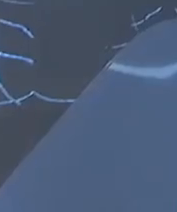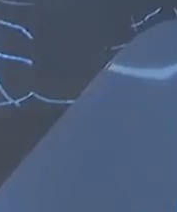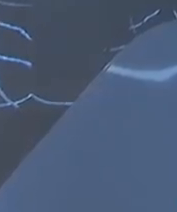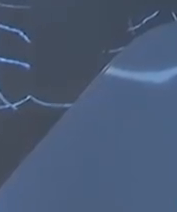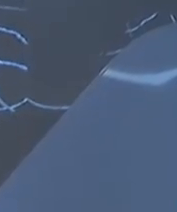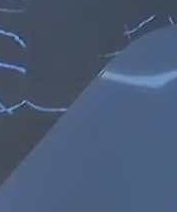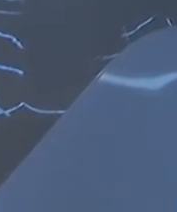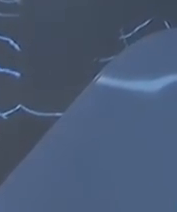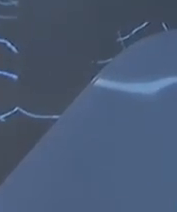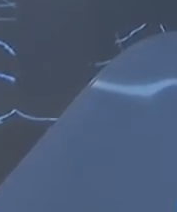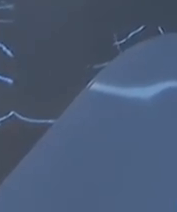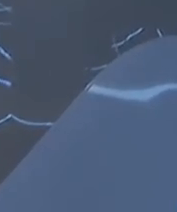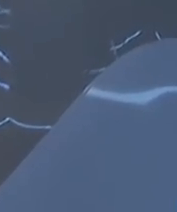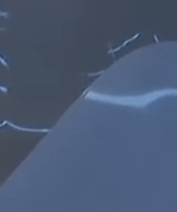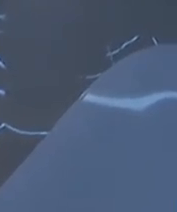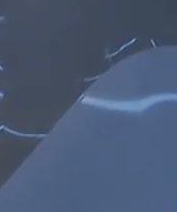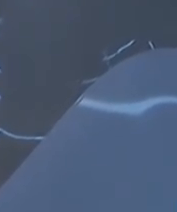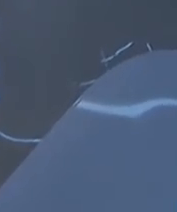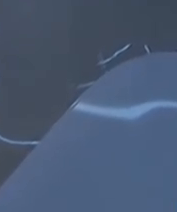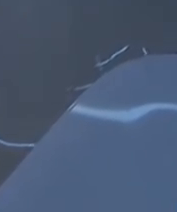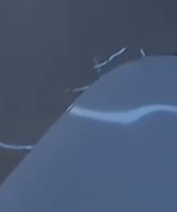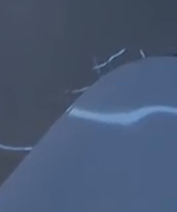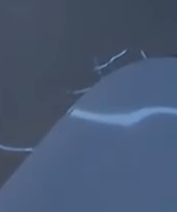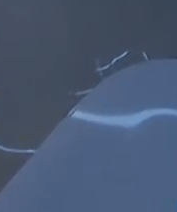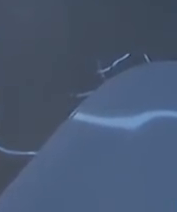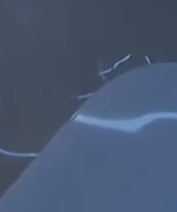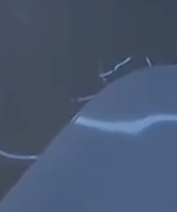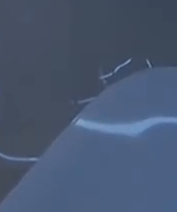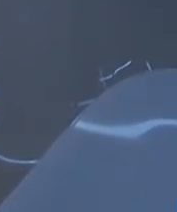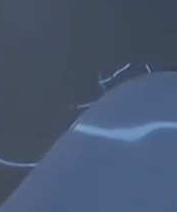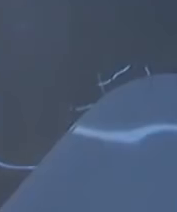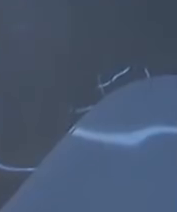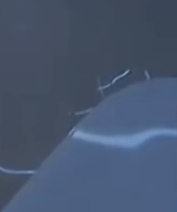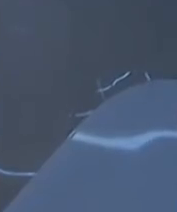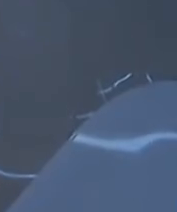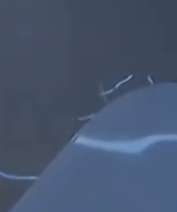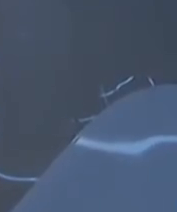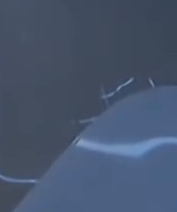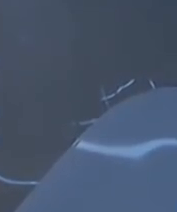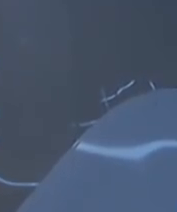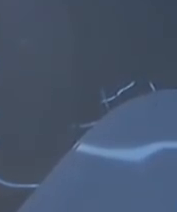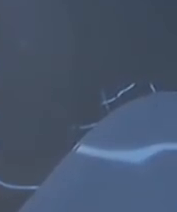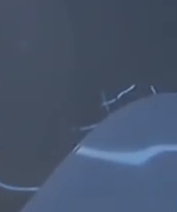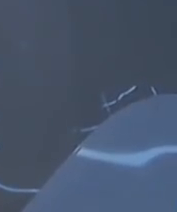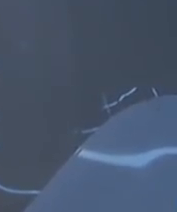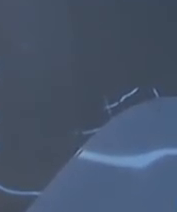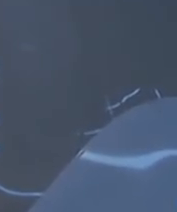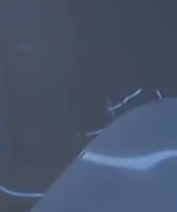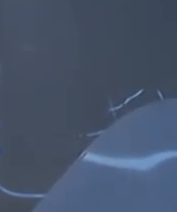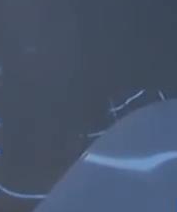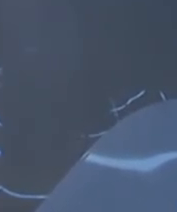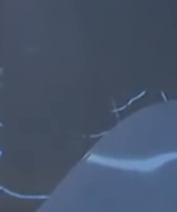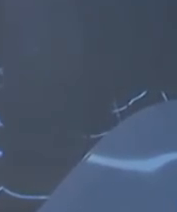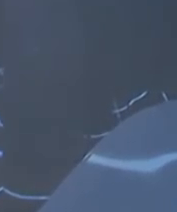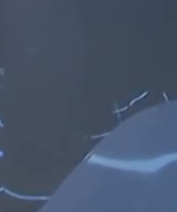0,6%-ға өсіпті. Ал Ақмола облысы мен Алматы қаласында бағаның өсу қарқыны өзінің орташа нормасын сақтап тұр екен. Ал